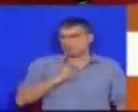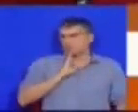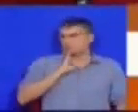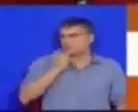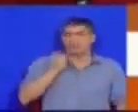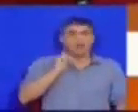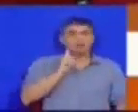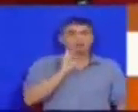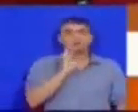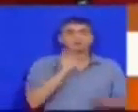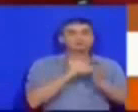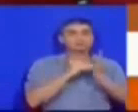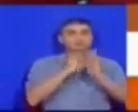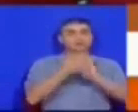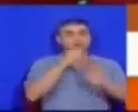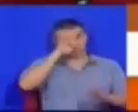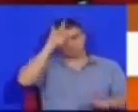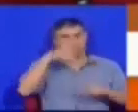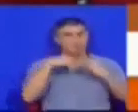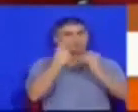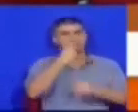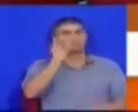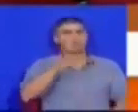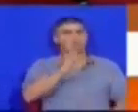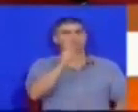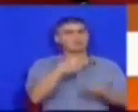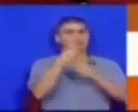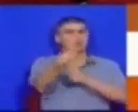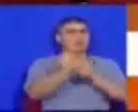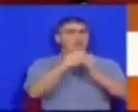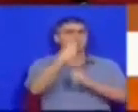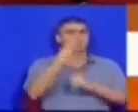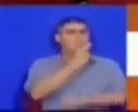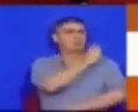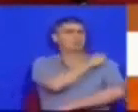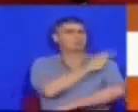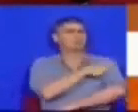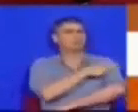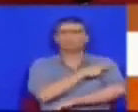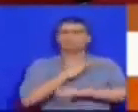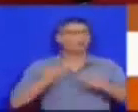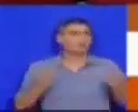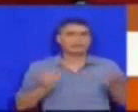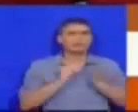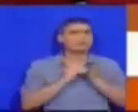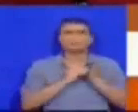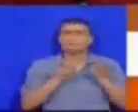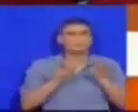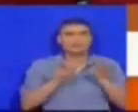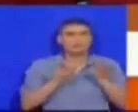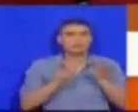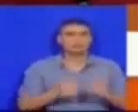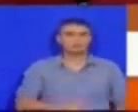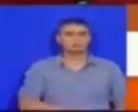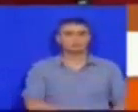דיבוק. אבל בשמה הוא צריך להוציא דיבוק ולתת 100,000 דולר או יורו לתת ניצב במשטרה. כן. כן, בשמה הוא צריך דיבוק, להוציא דיבוק,